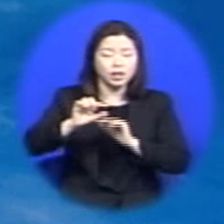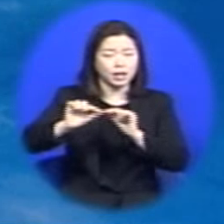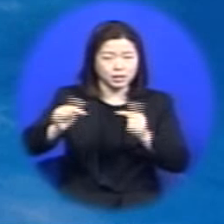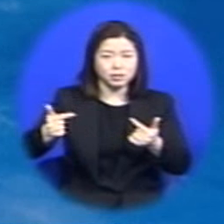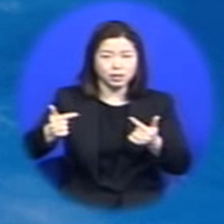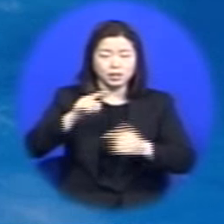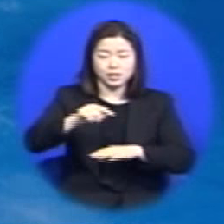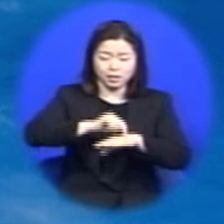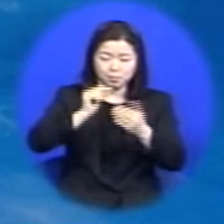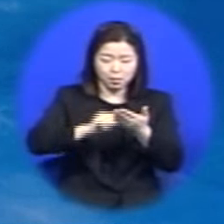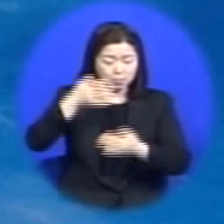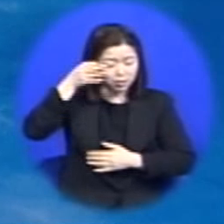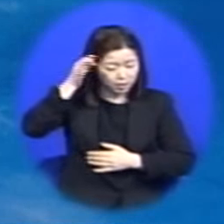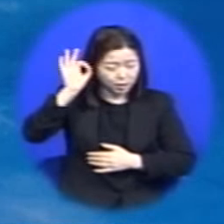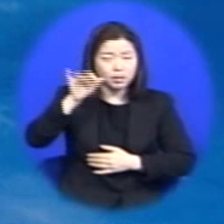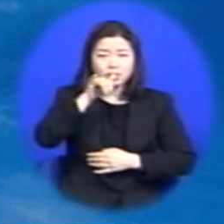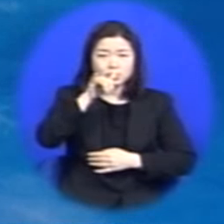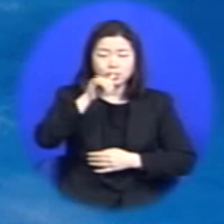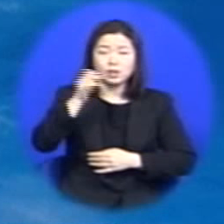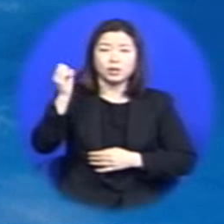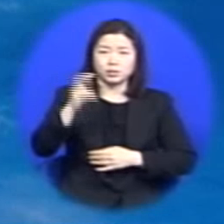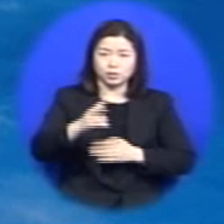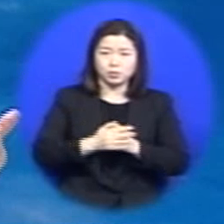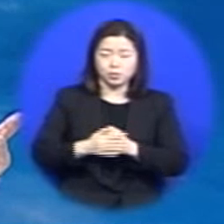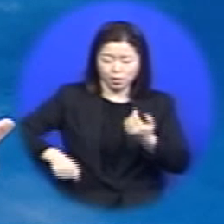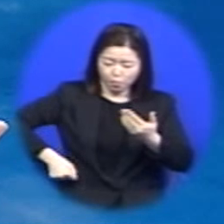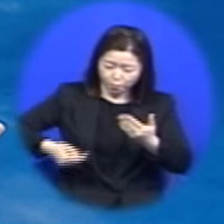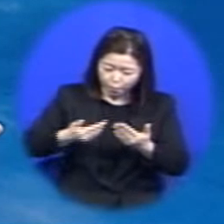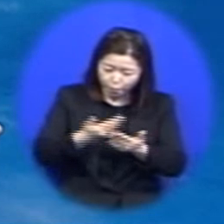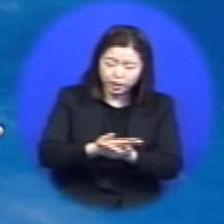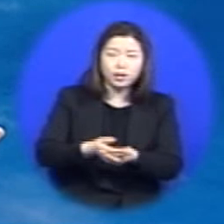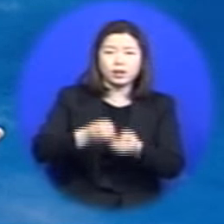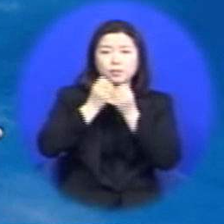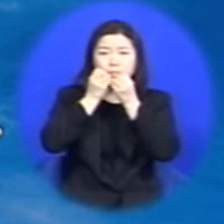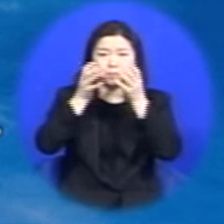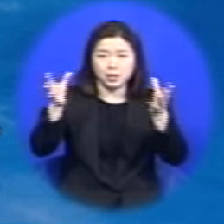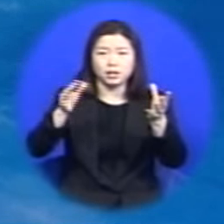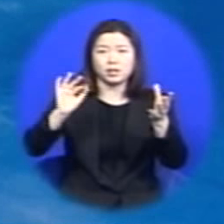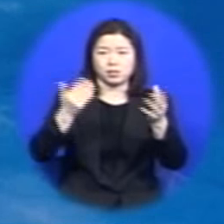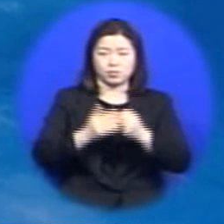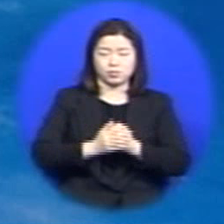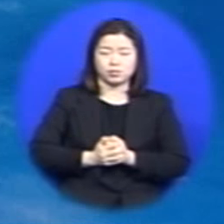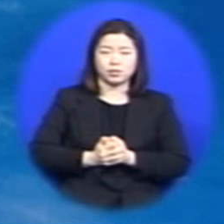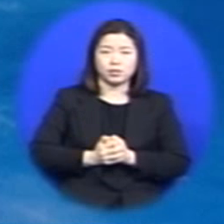마음에 깨달아지고 그리고 회개가 터지기 시작했어요.